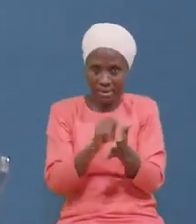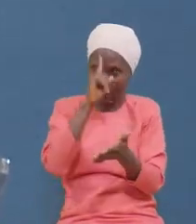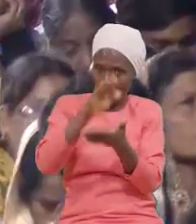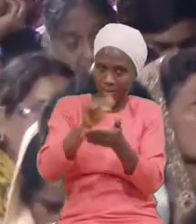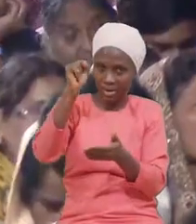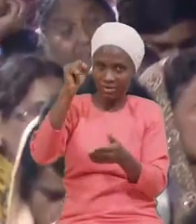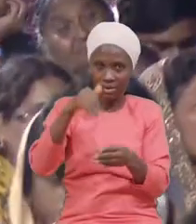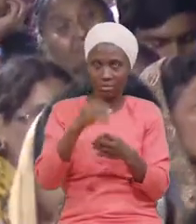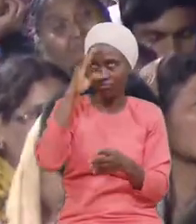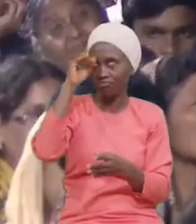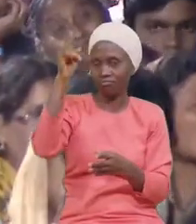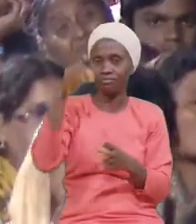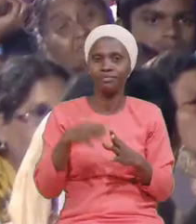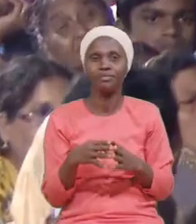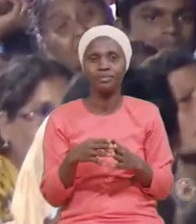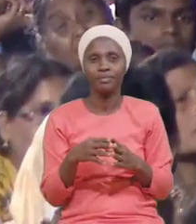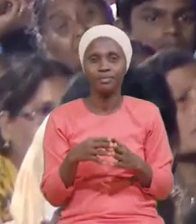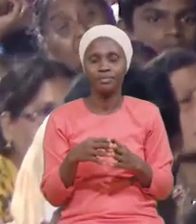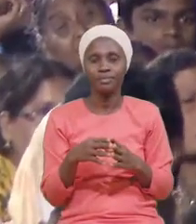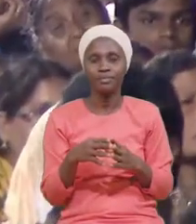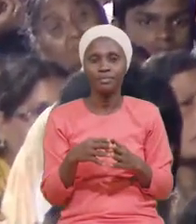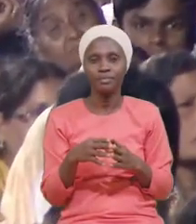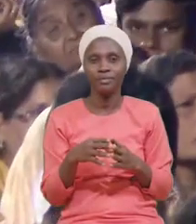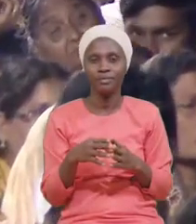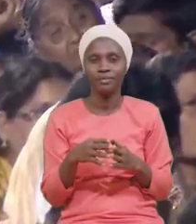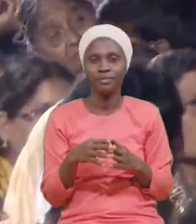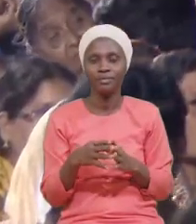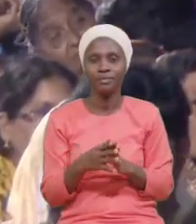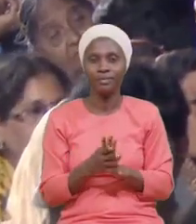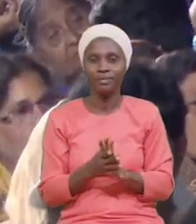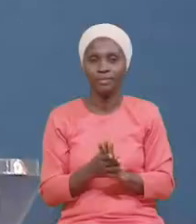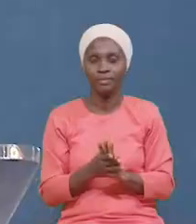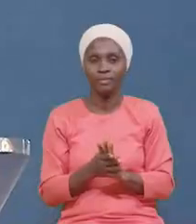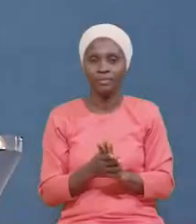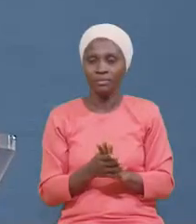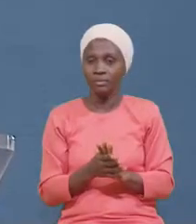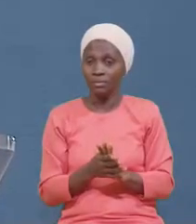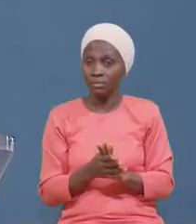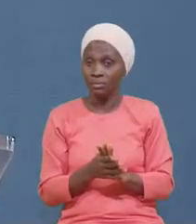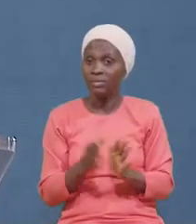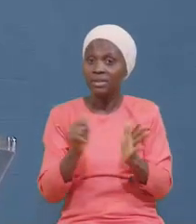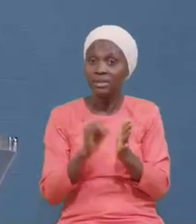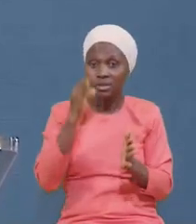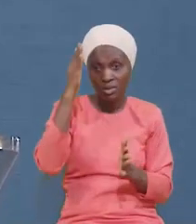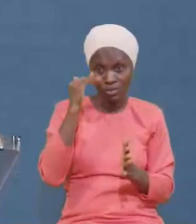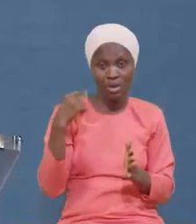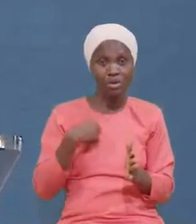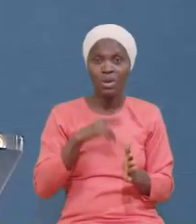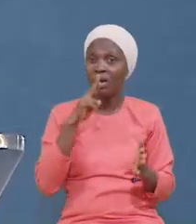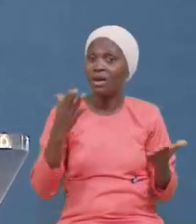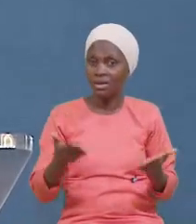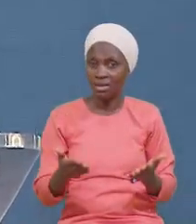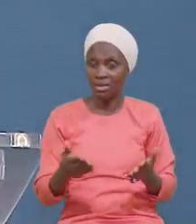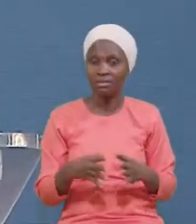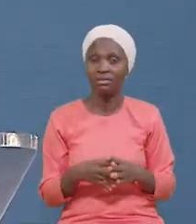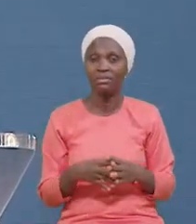him. అయితే ఇప్పుడు ఆయన ఆయనందు విశ్వాసం ఉంచిన ప్రతి సృష్టము కోసము చేస్తున్నాడు. That's why we're here.